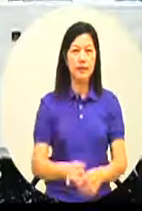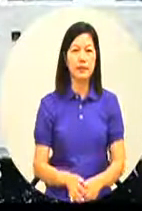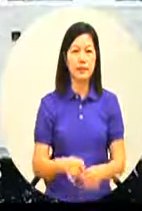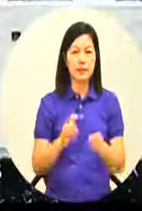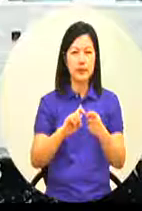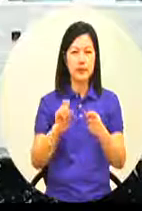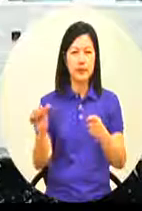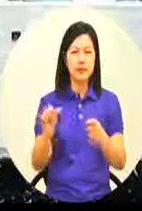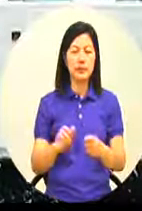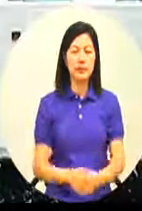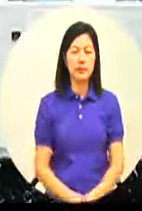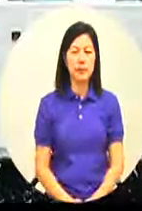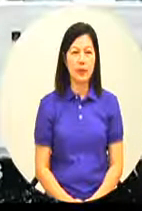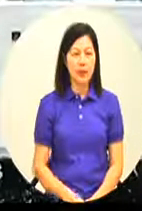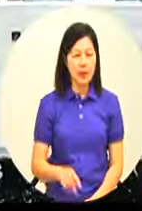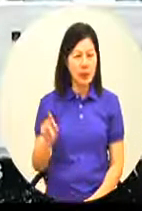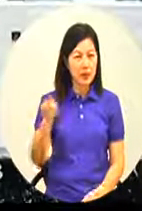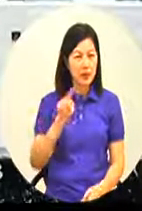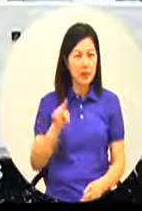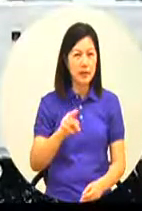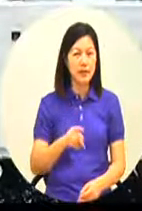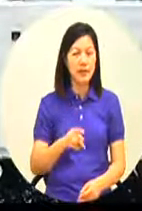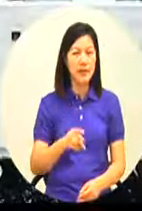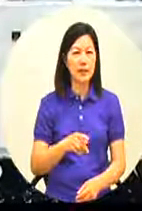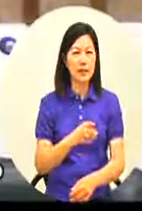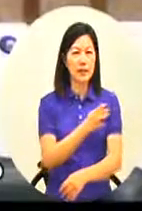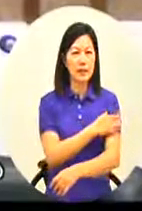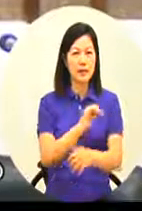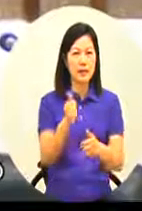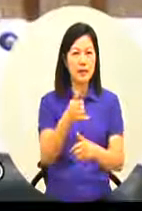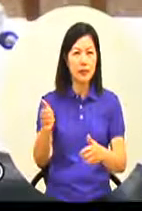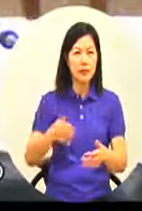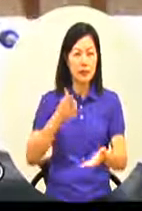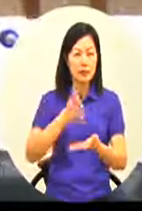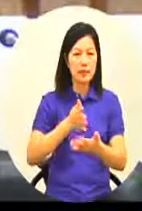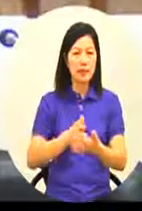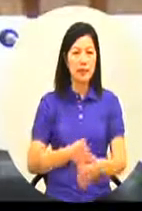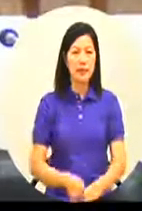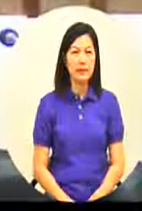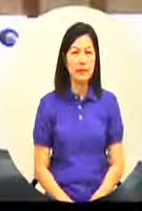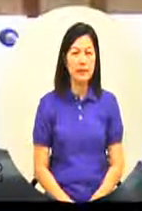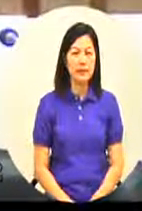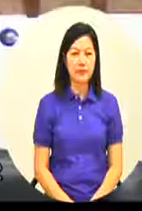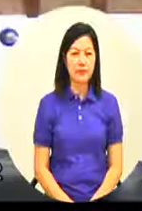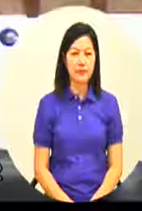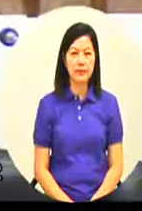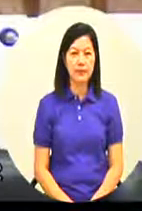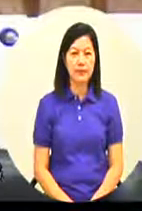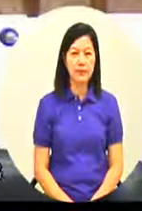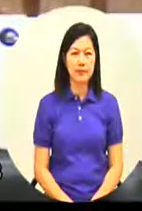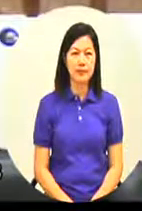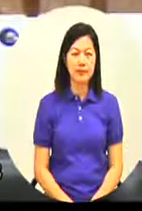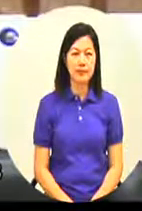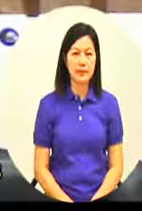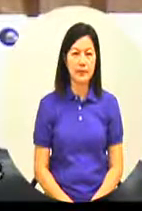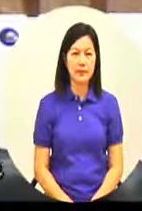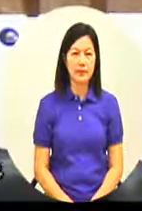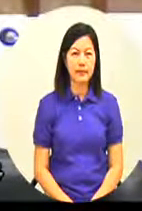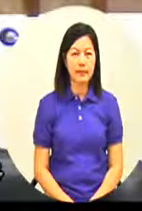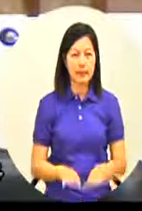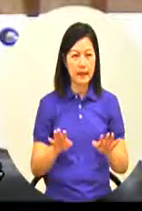席，我借陈正文议员的位置发言。好，好，我今天吼要请